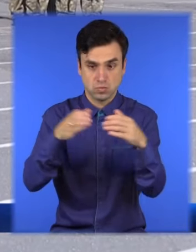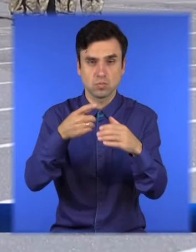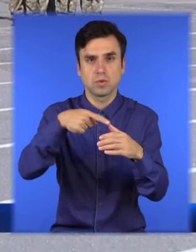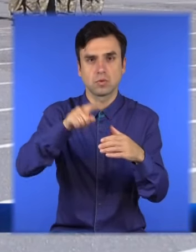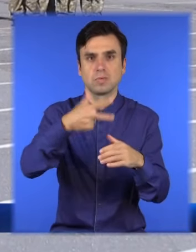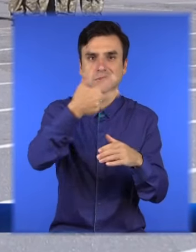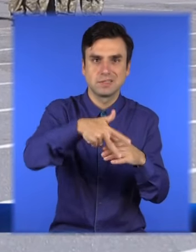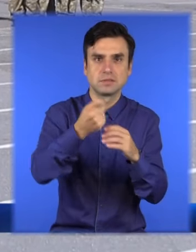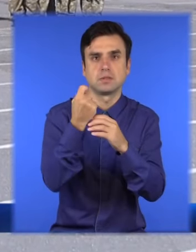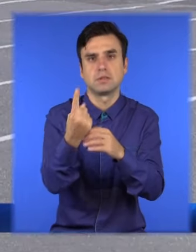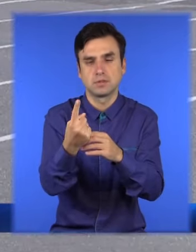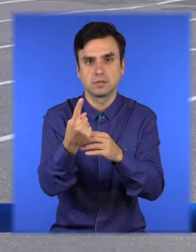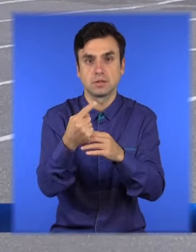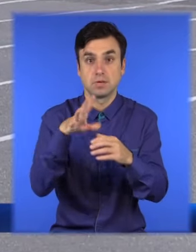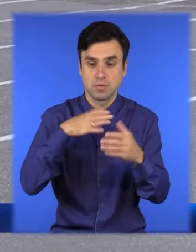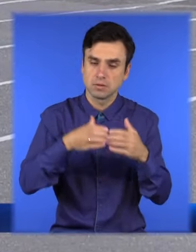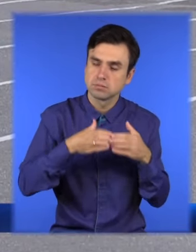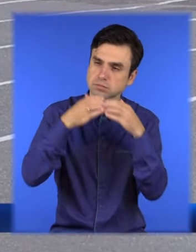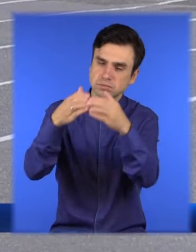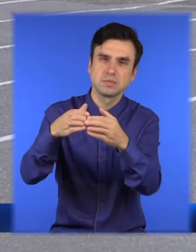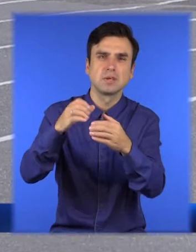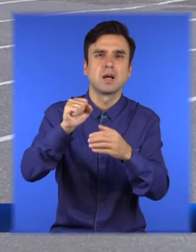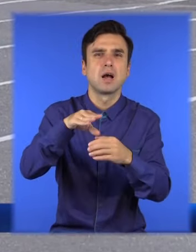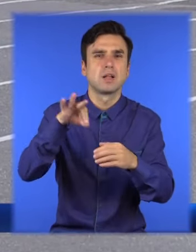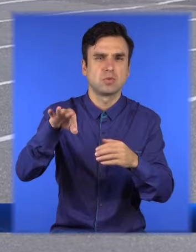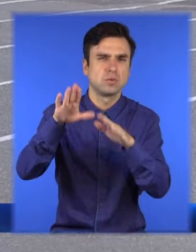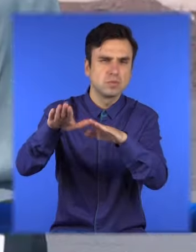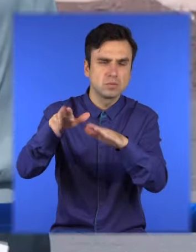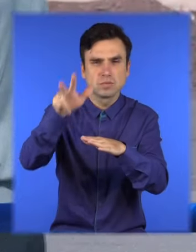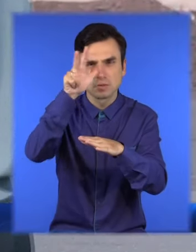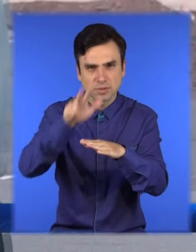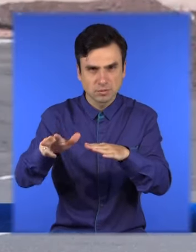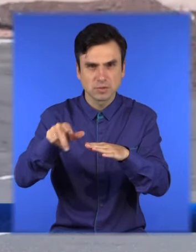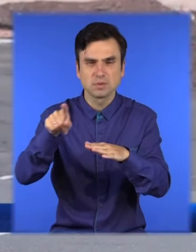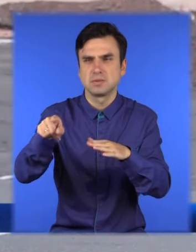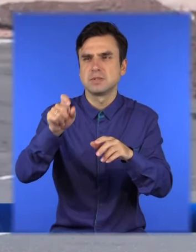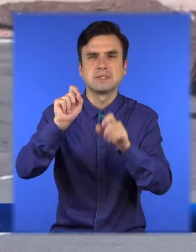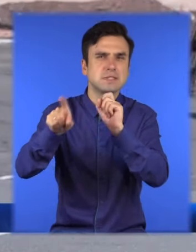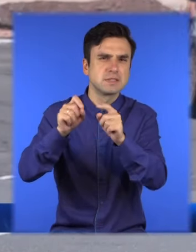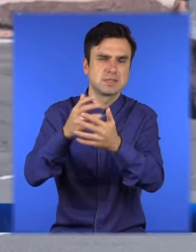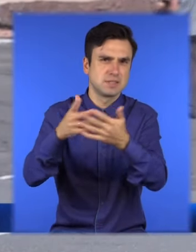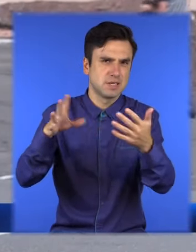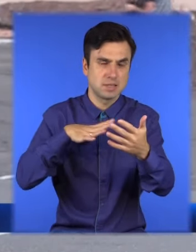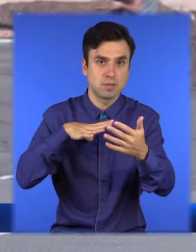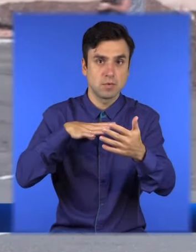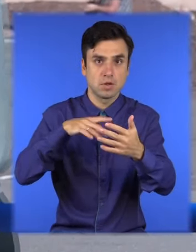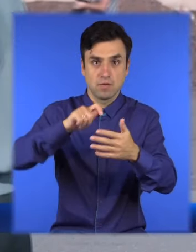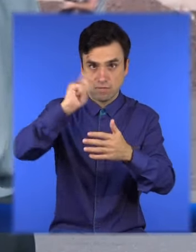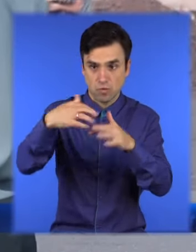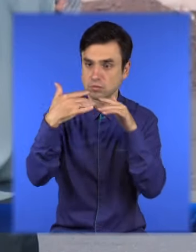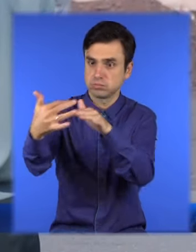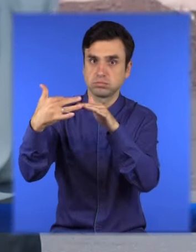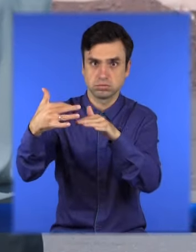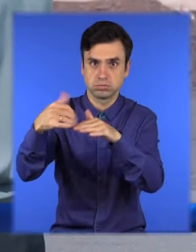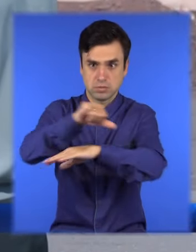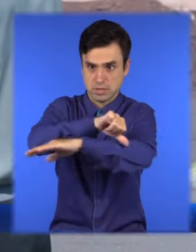сил вони знаходились 3 місяці. Там наші земляки перебували на різних об'єктах на 2-й та 3-й лінії оборони. Основна